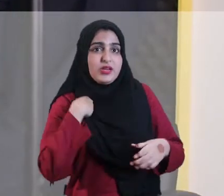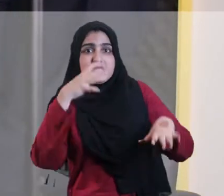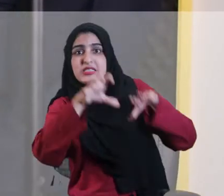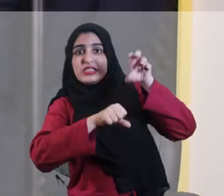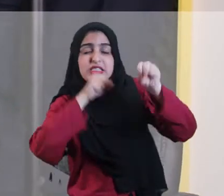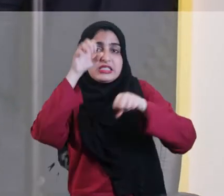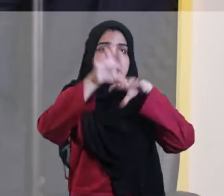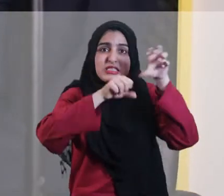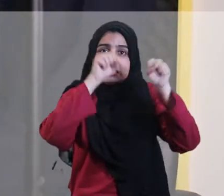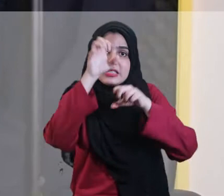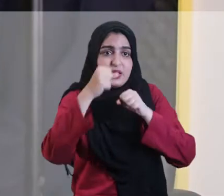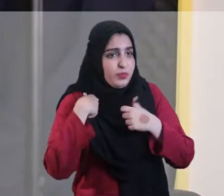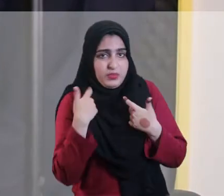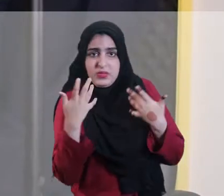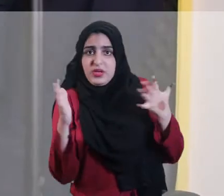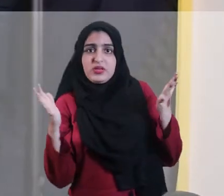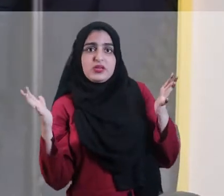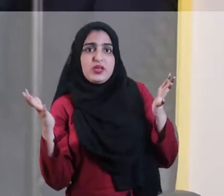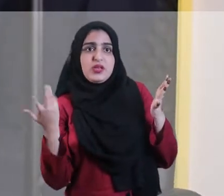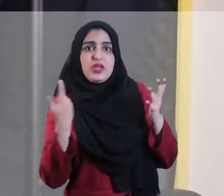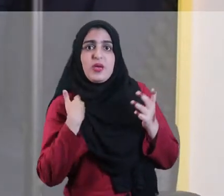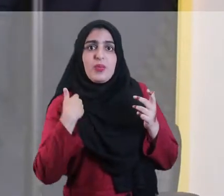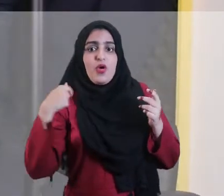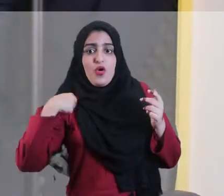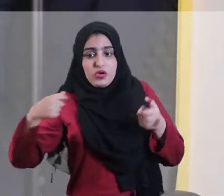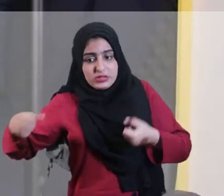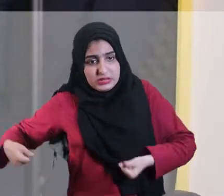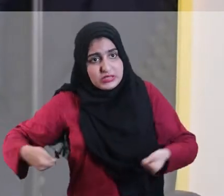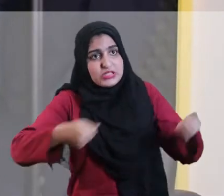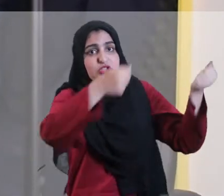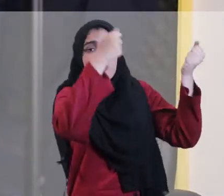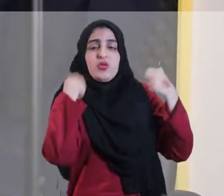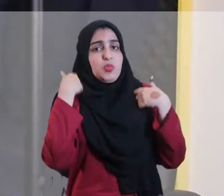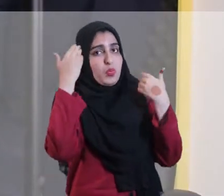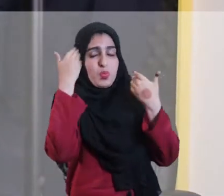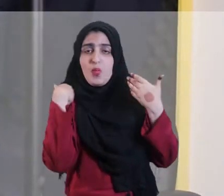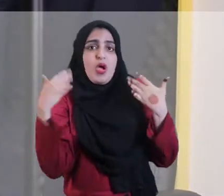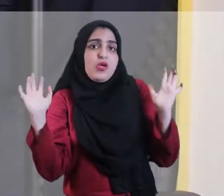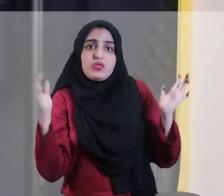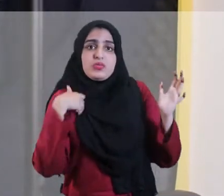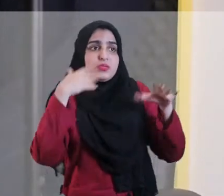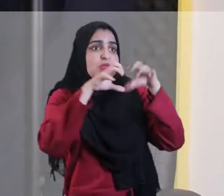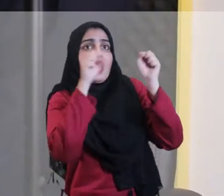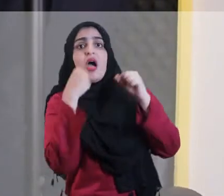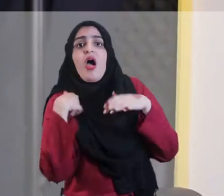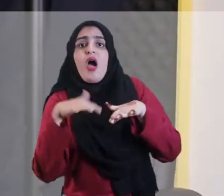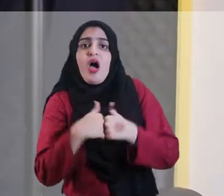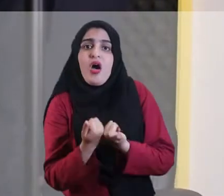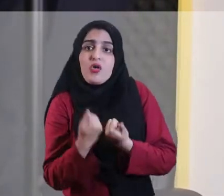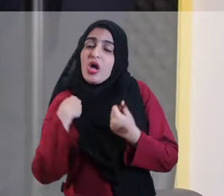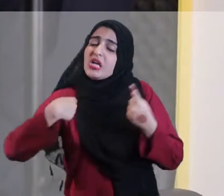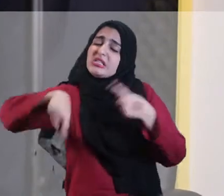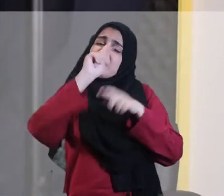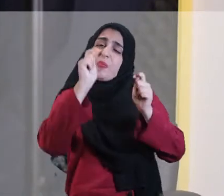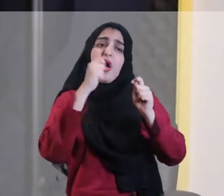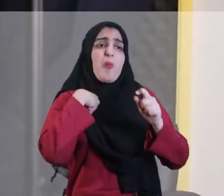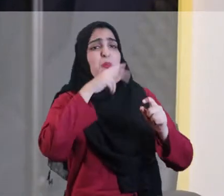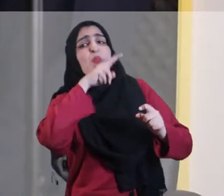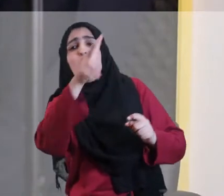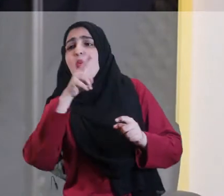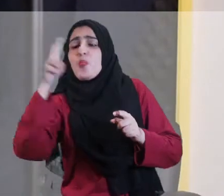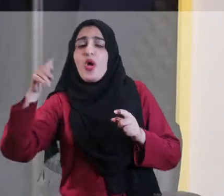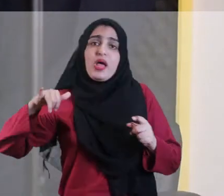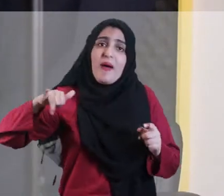चढ़ा सकते आपको सीढ़ियों पर अमेरिका में नहीं जा रहा मुझे कैटरिंग में ऊपर लेकर जाओ उस ट्रोली पर हाइड्रॉलिक लगाओ मेंटेन से सारे काम करवा कर द